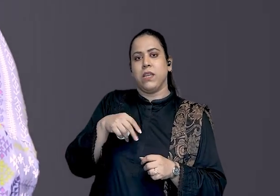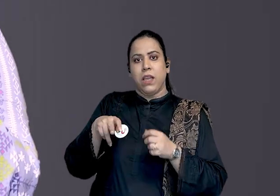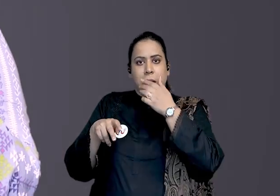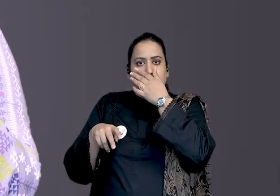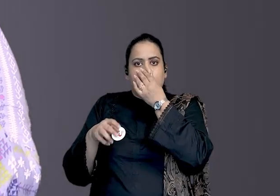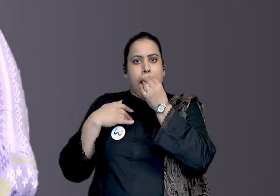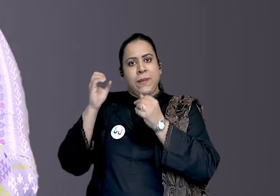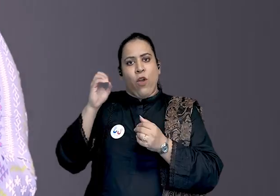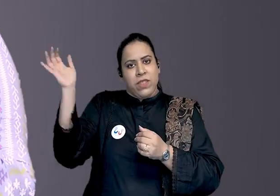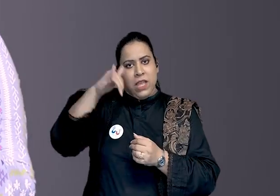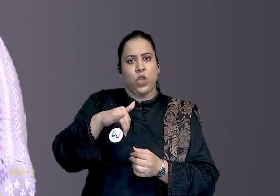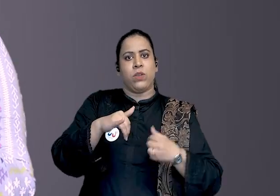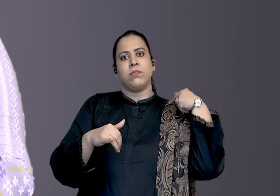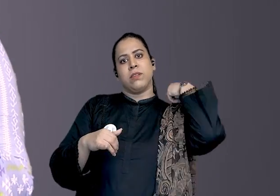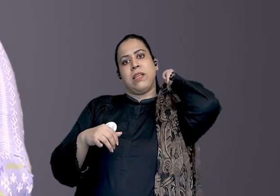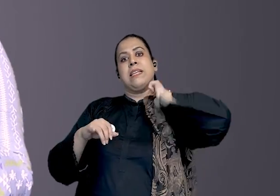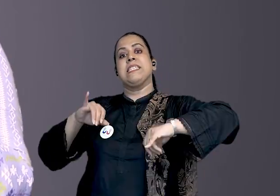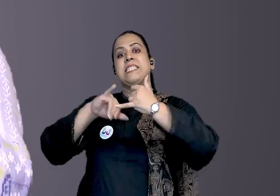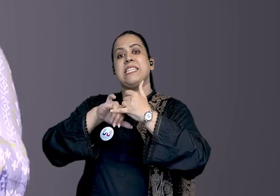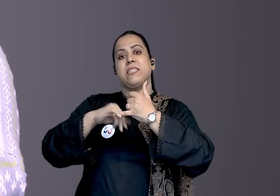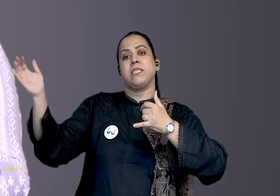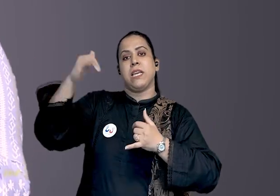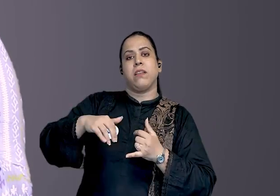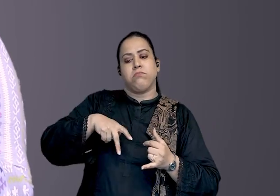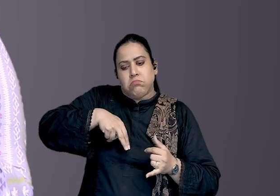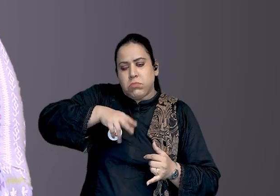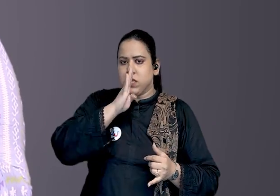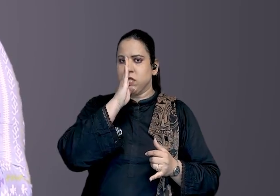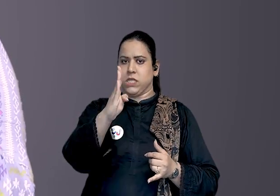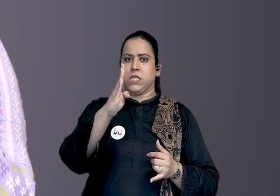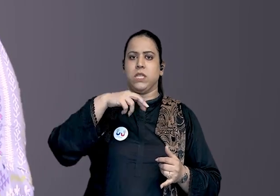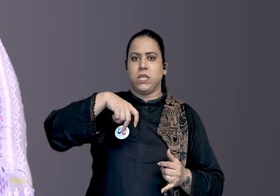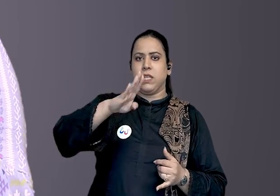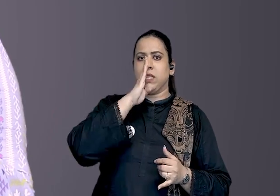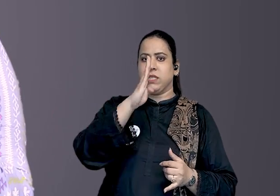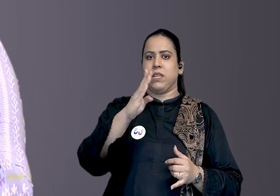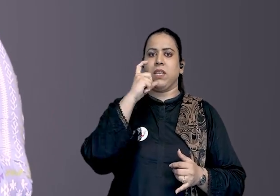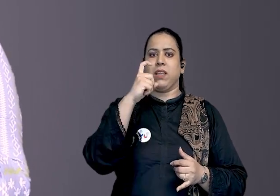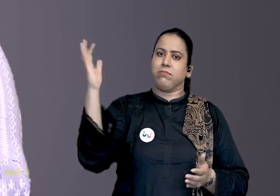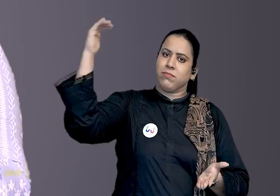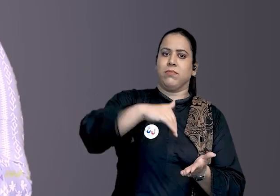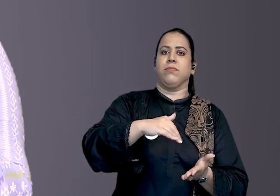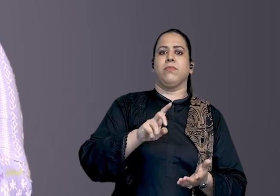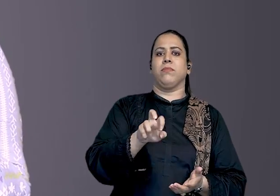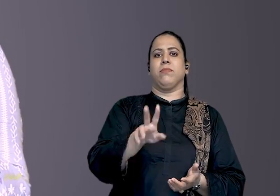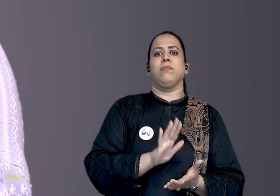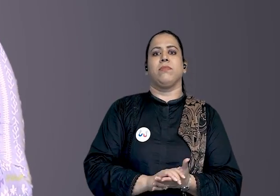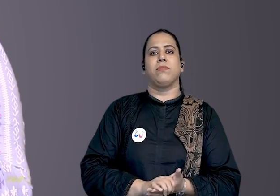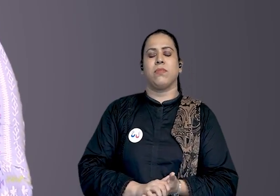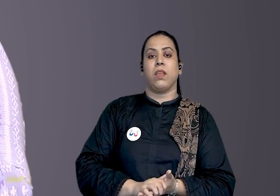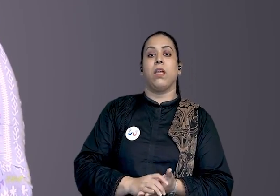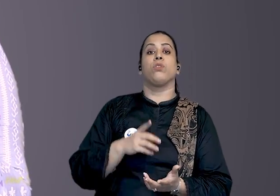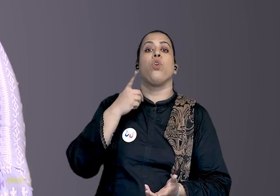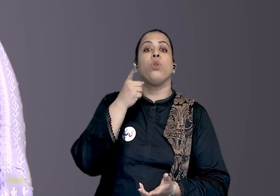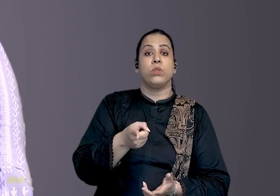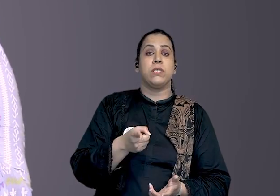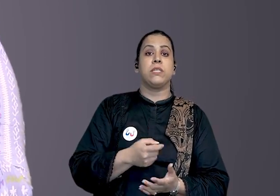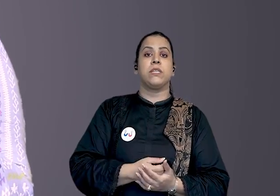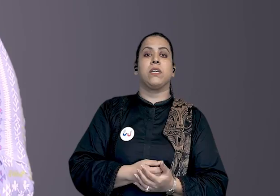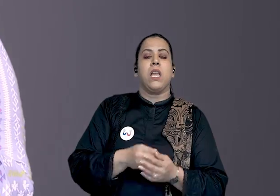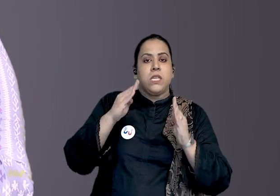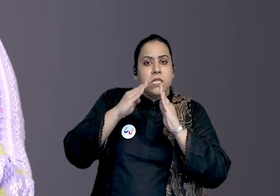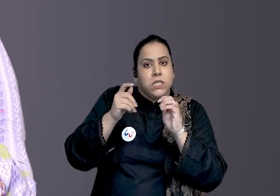اس کی کنسٹرکشن کے حوالے سے جو بجٹ پرپوز ہوا، اپروو ہوا، وہ ہمارے پاس نوٹیفیکیشن جو ہے وہ موجود